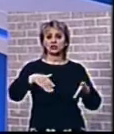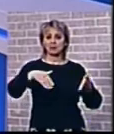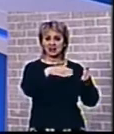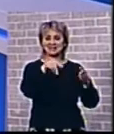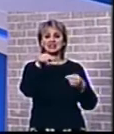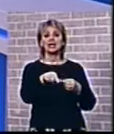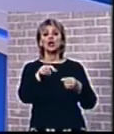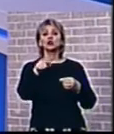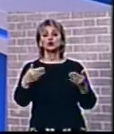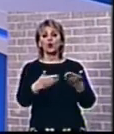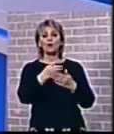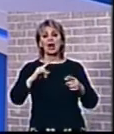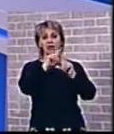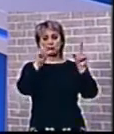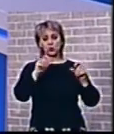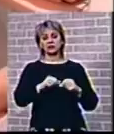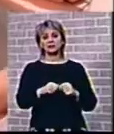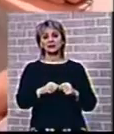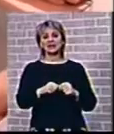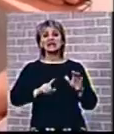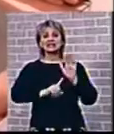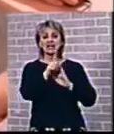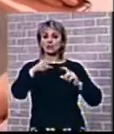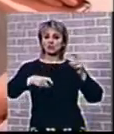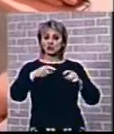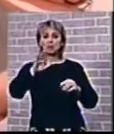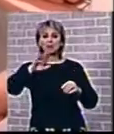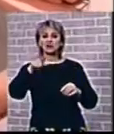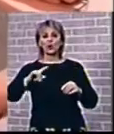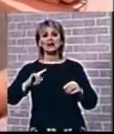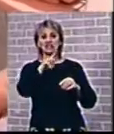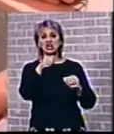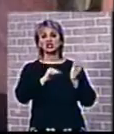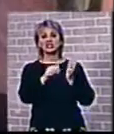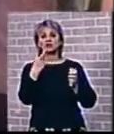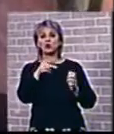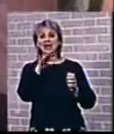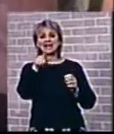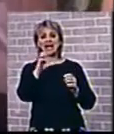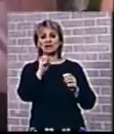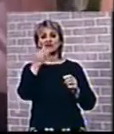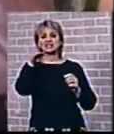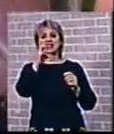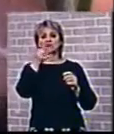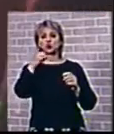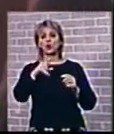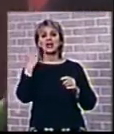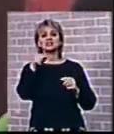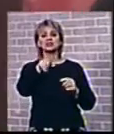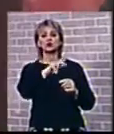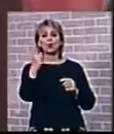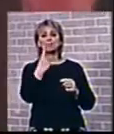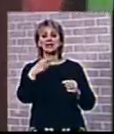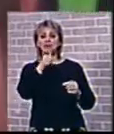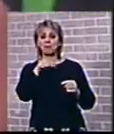взлетно-посадочной полосе нового аэропорта. Сначала бежать, потом летать. 62-летний Александр Выставной – один из тех, кто